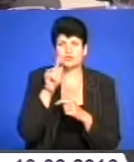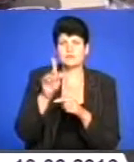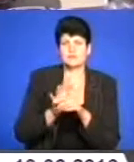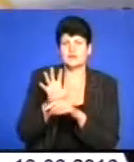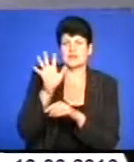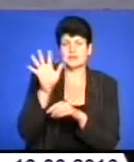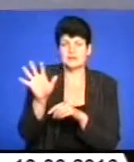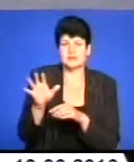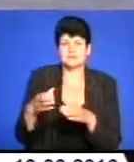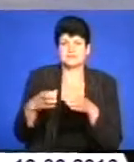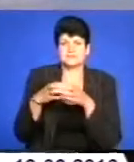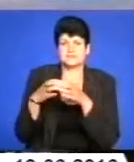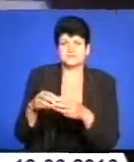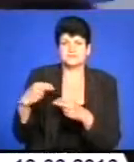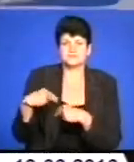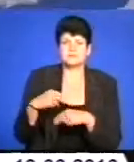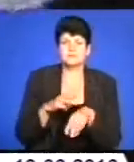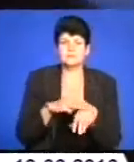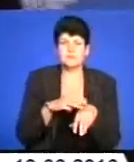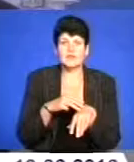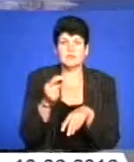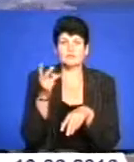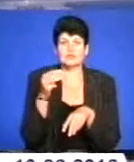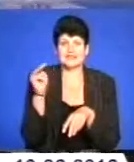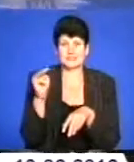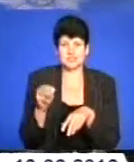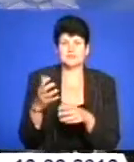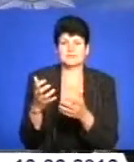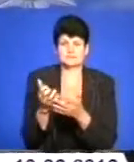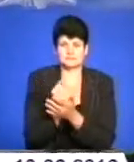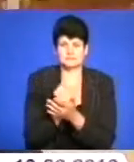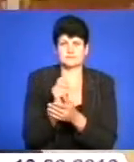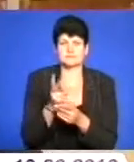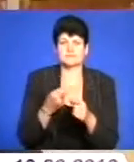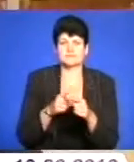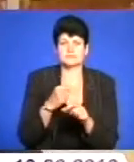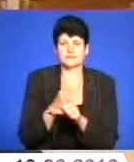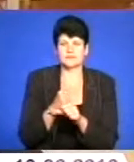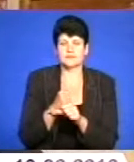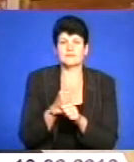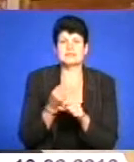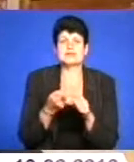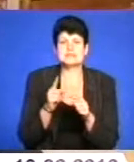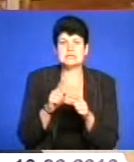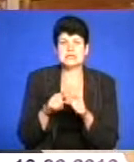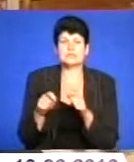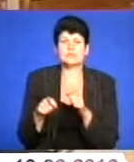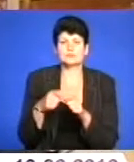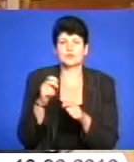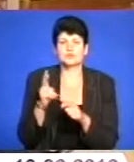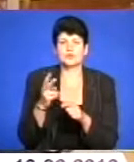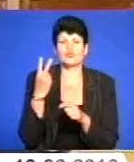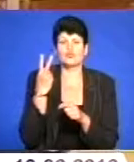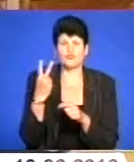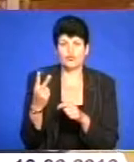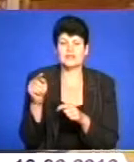працівників кримінальної поліції. За півтора тижні роботи правоохоронці вийшли на слід зловмисників. Вийшли на слід цих злочинців, внаслідок чого